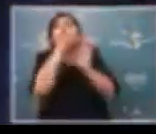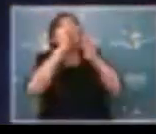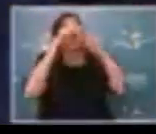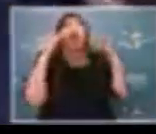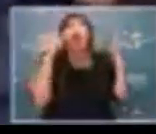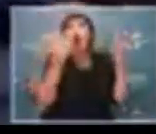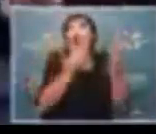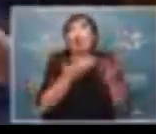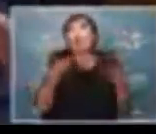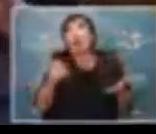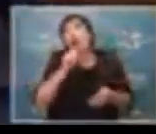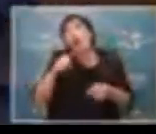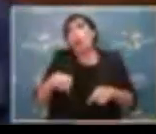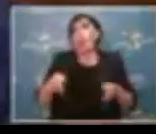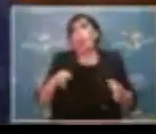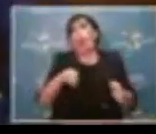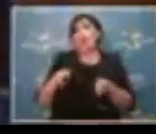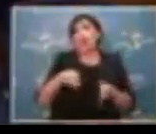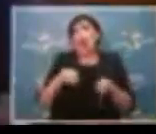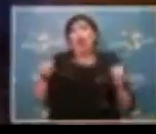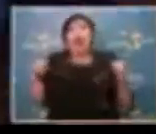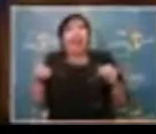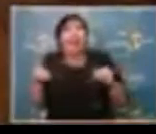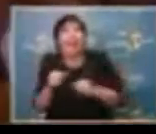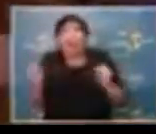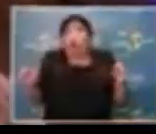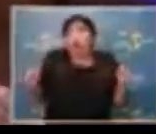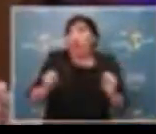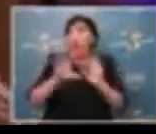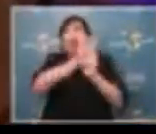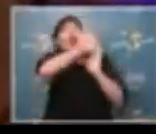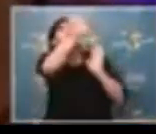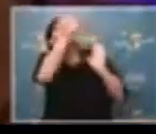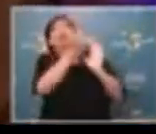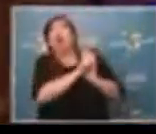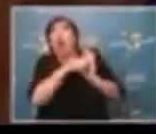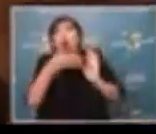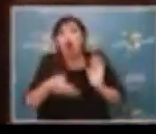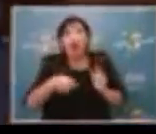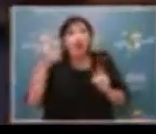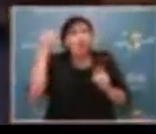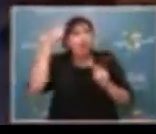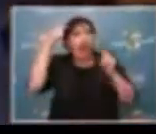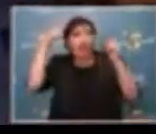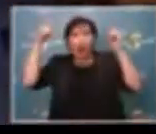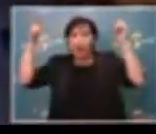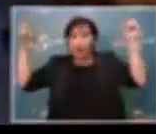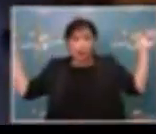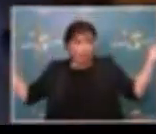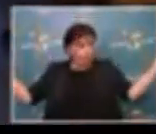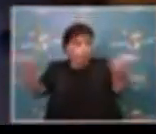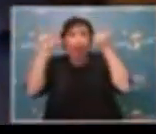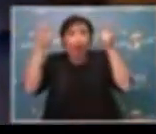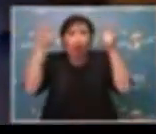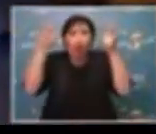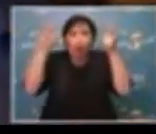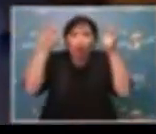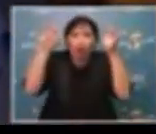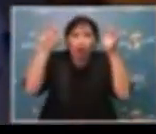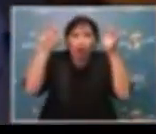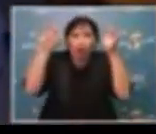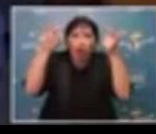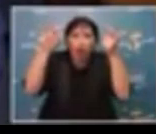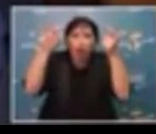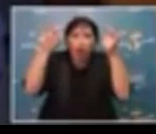ma quest'anno abbiamo avuto l'inverno più freddo della storia, il tuo cervello si paralizza.